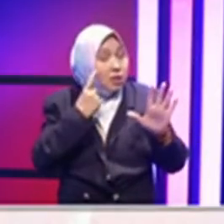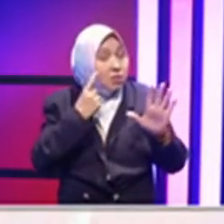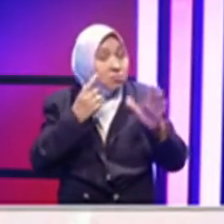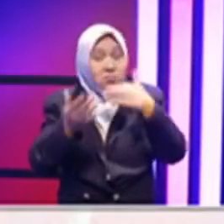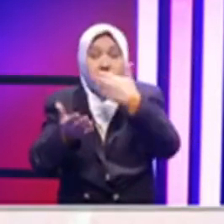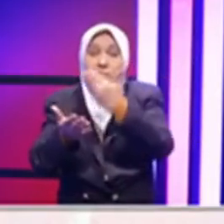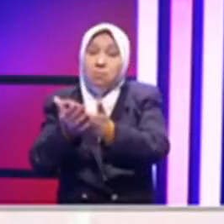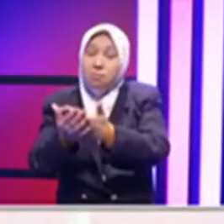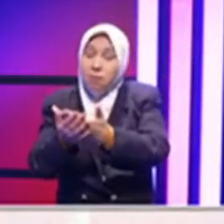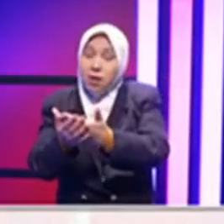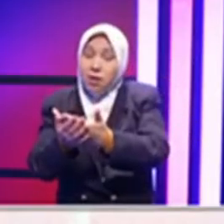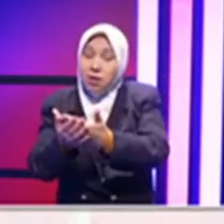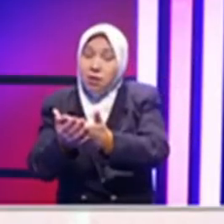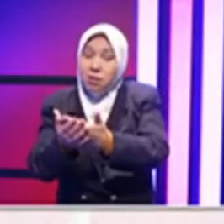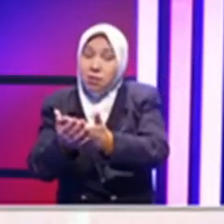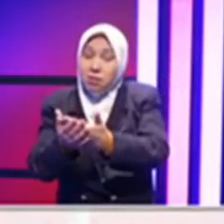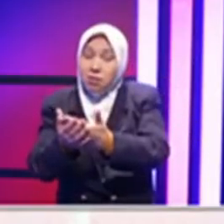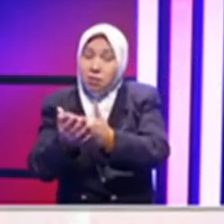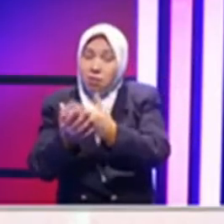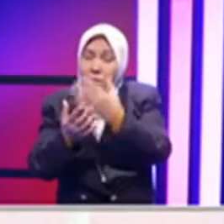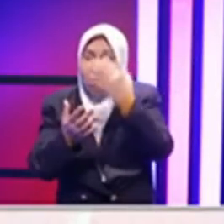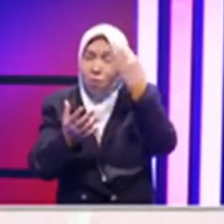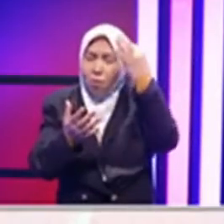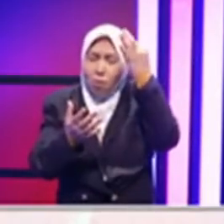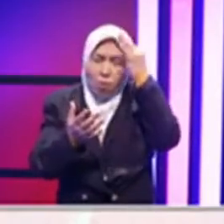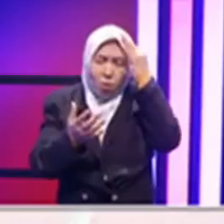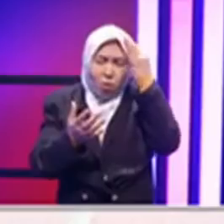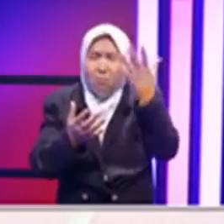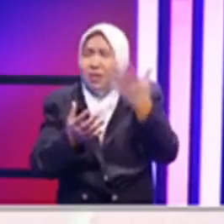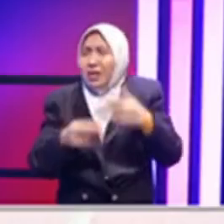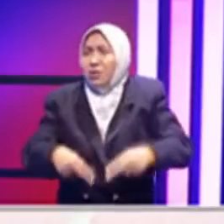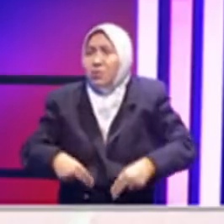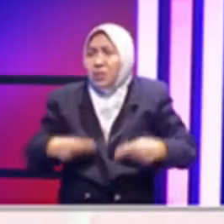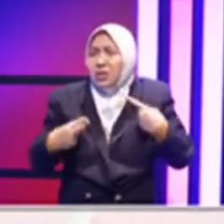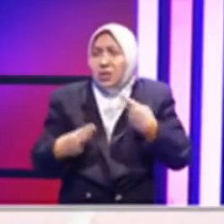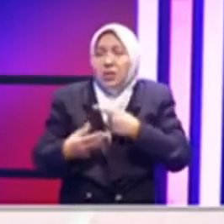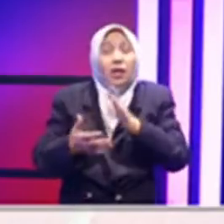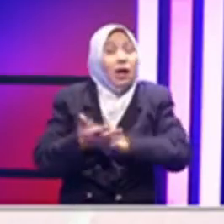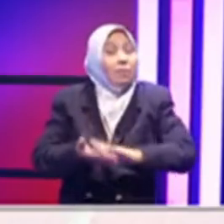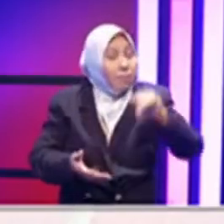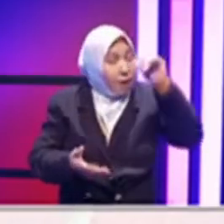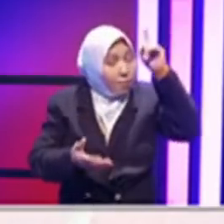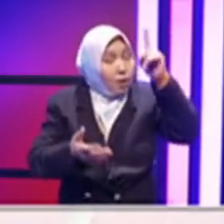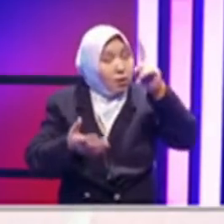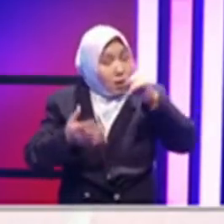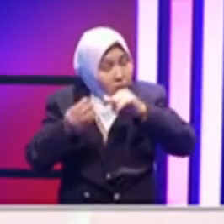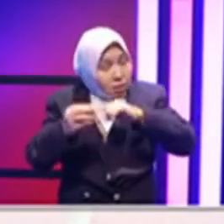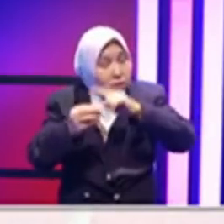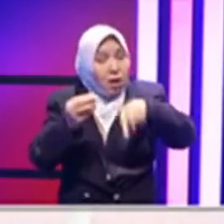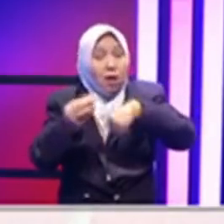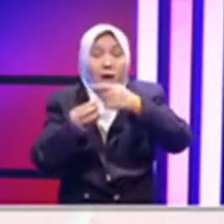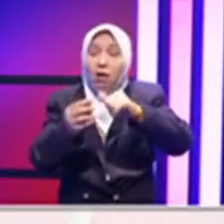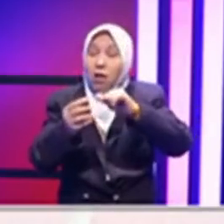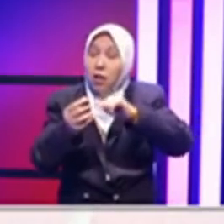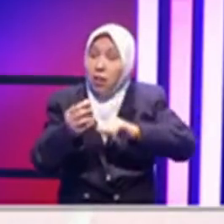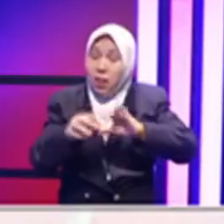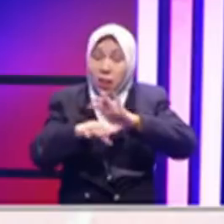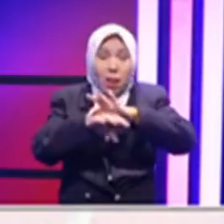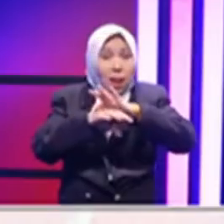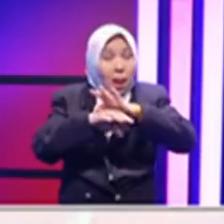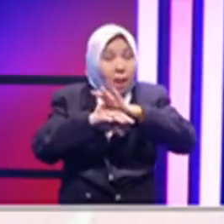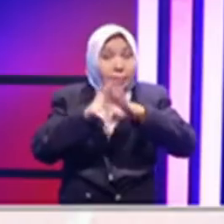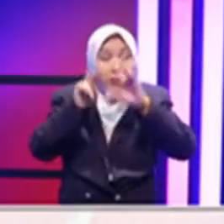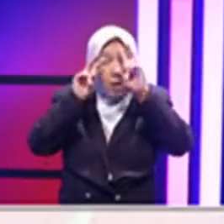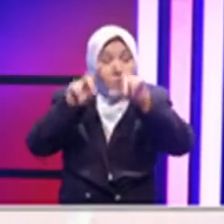ia membingungkan kehidupan kita. Yang kedua, memanai dan memahami ekosistem alam dengan cara pandang Al-Quran.